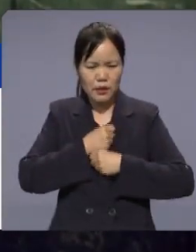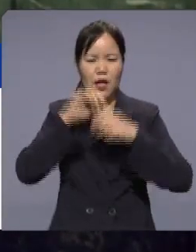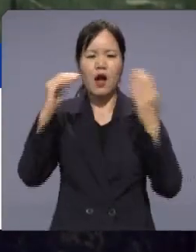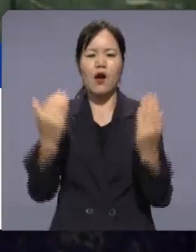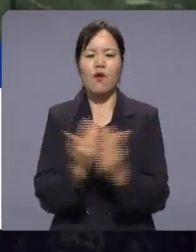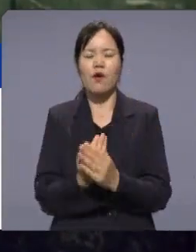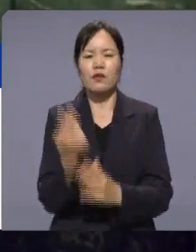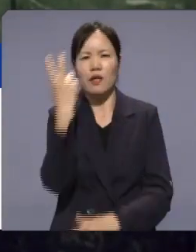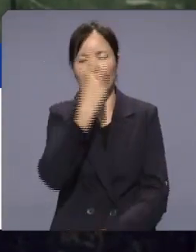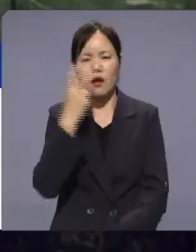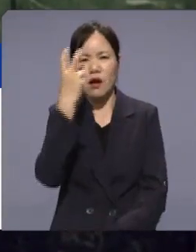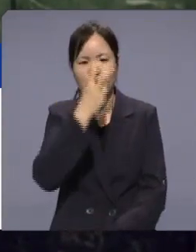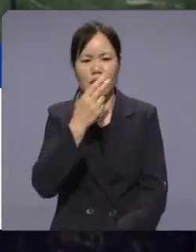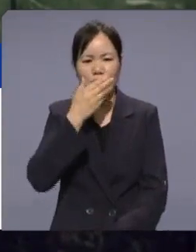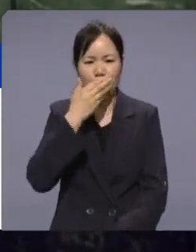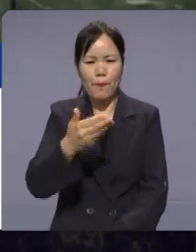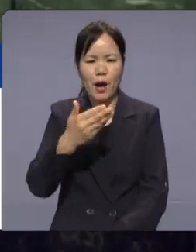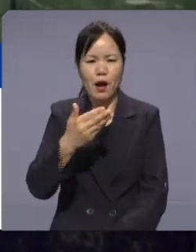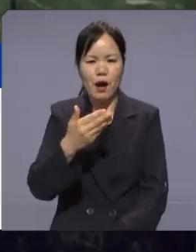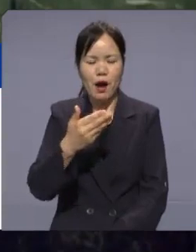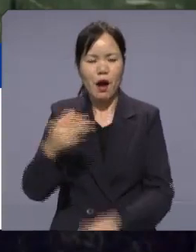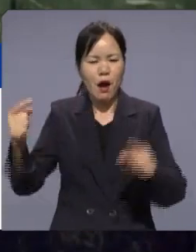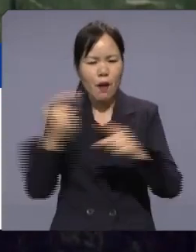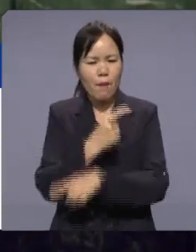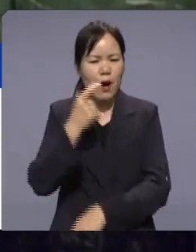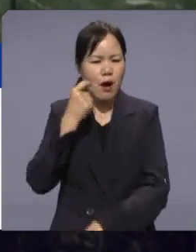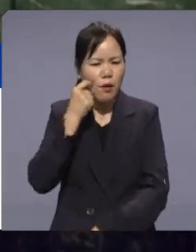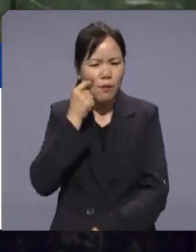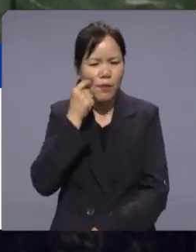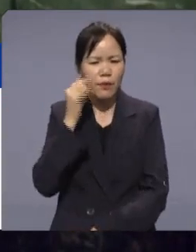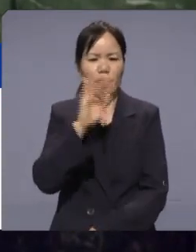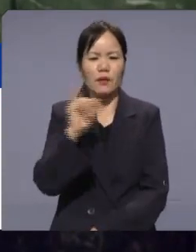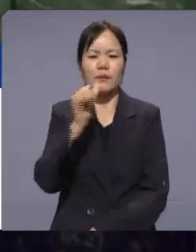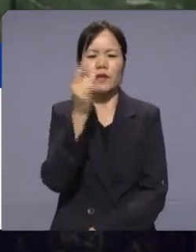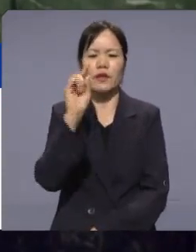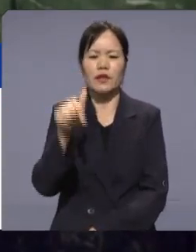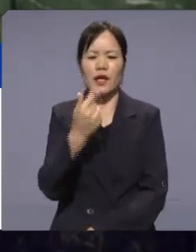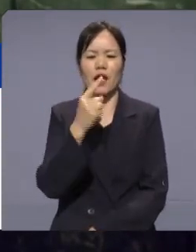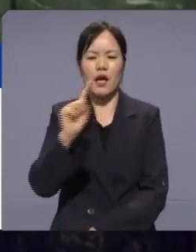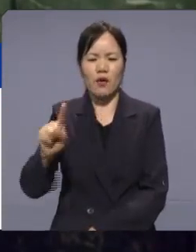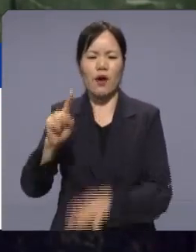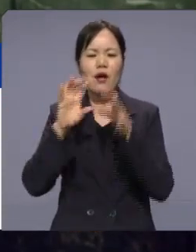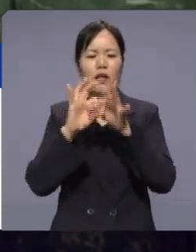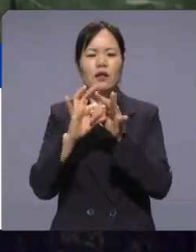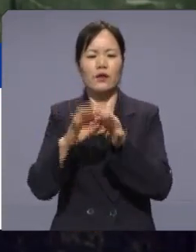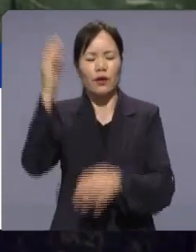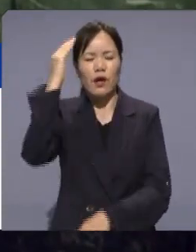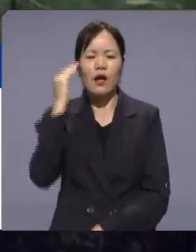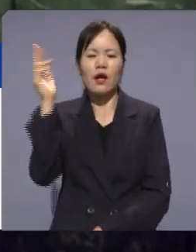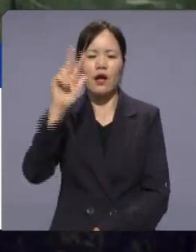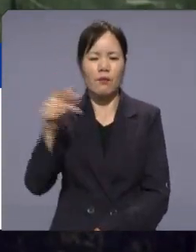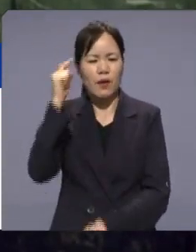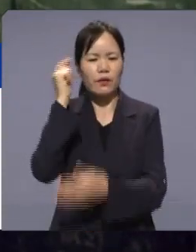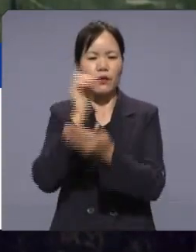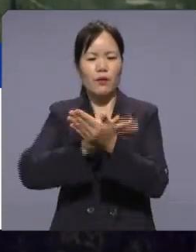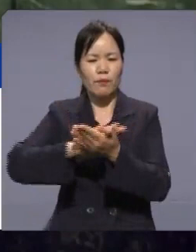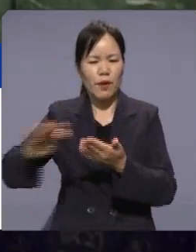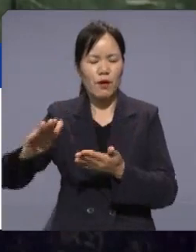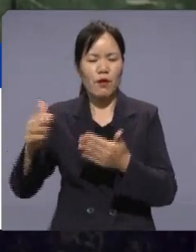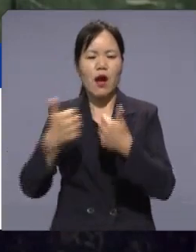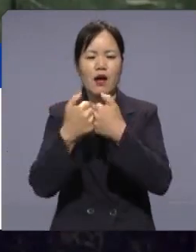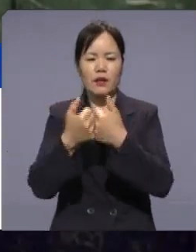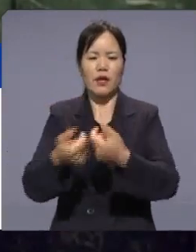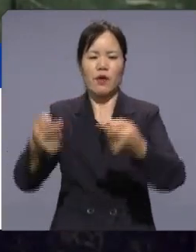actions, abide by all relevant Security Council resolutions, and respond to